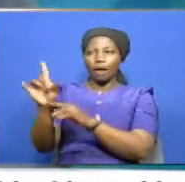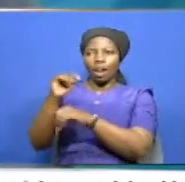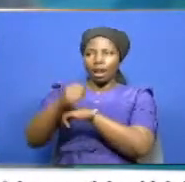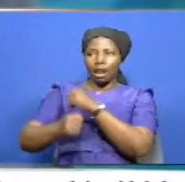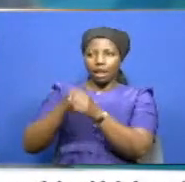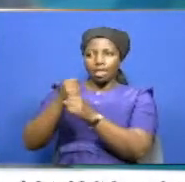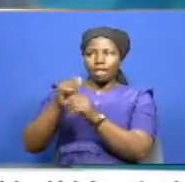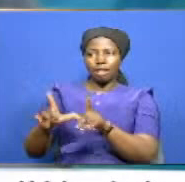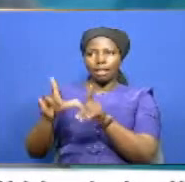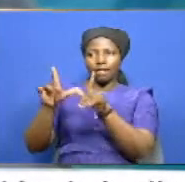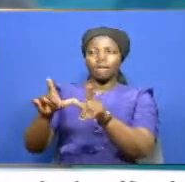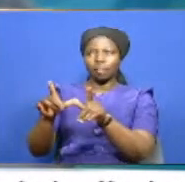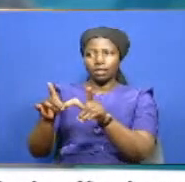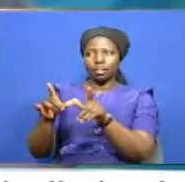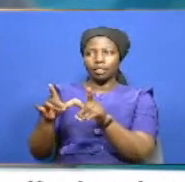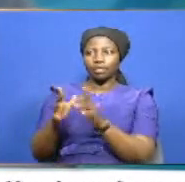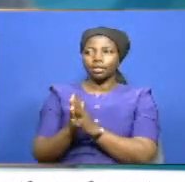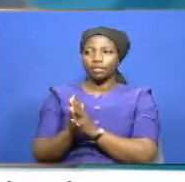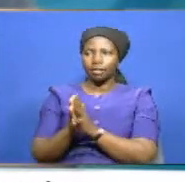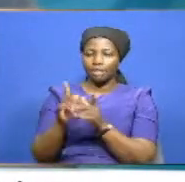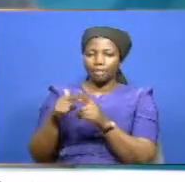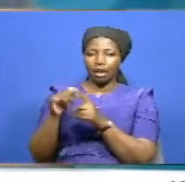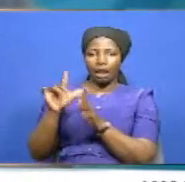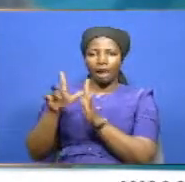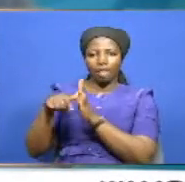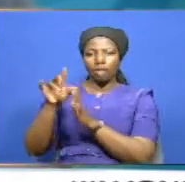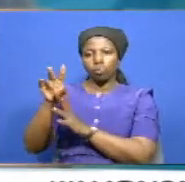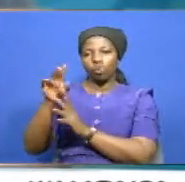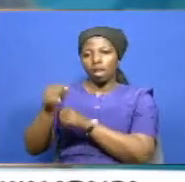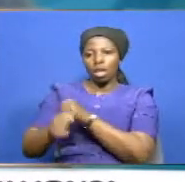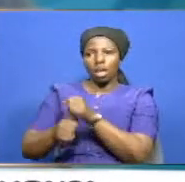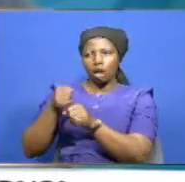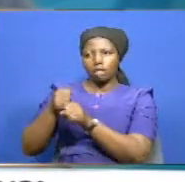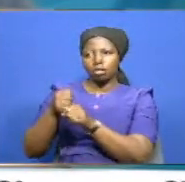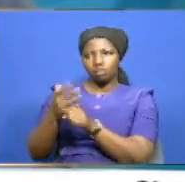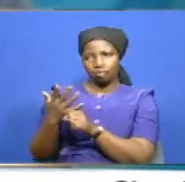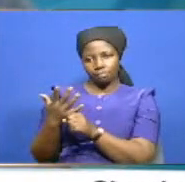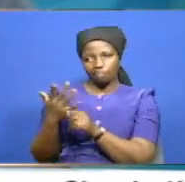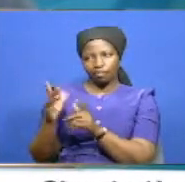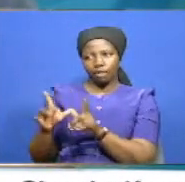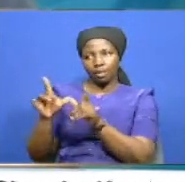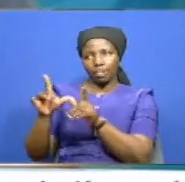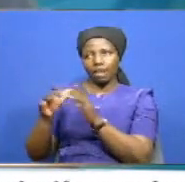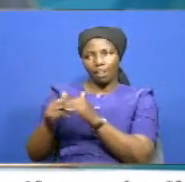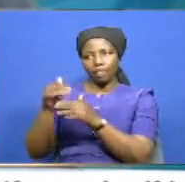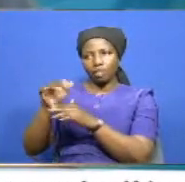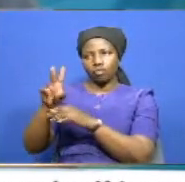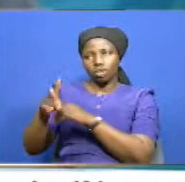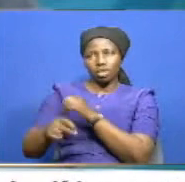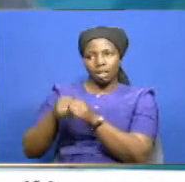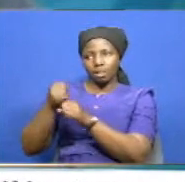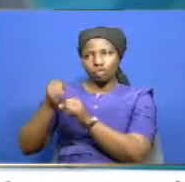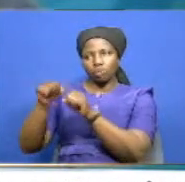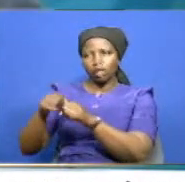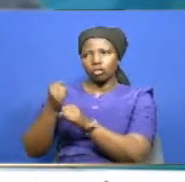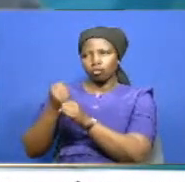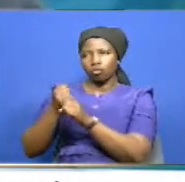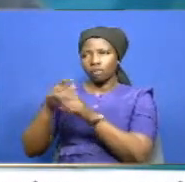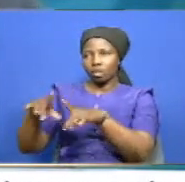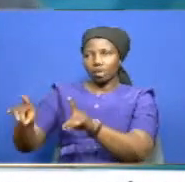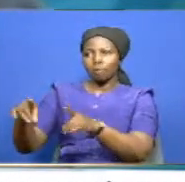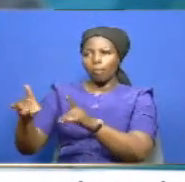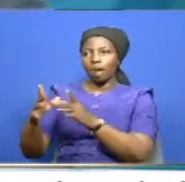certificate, then 2 years certificate, then you can after 2 years certificate unaweza fanya diploma. Na